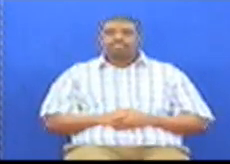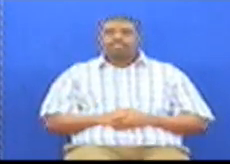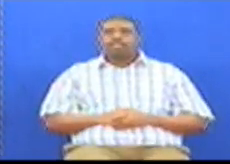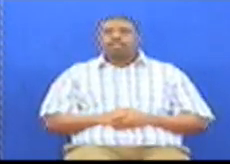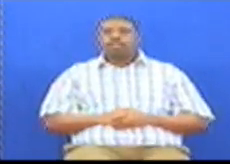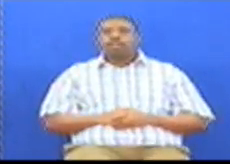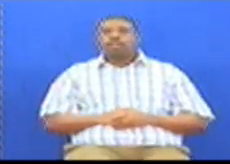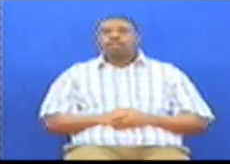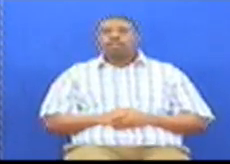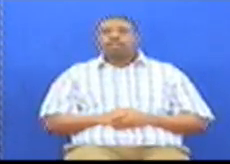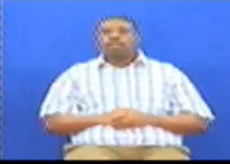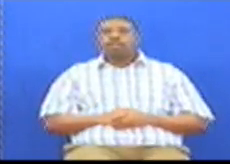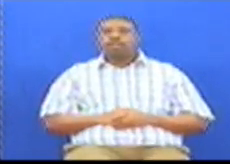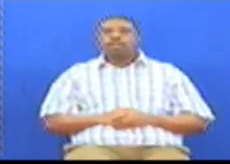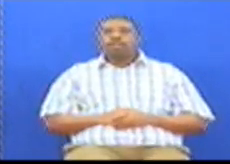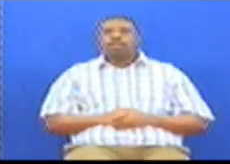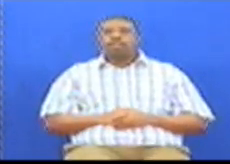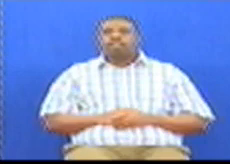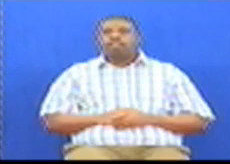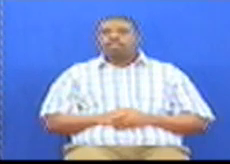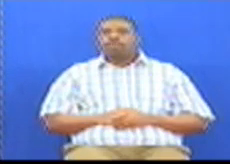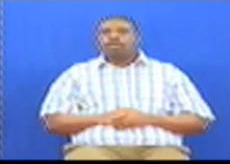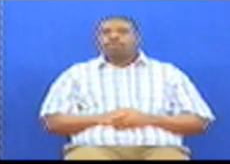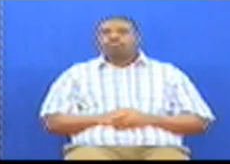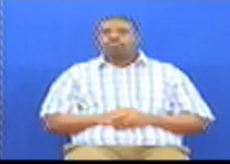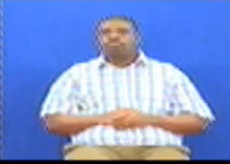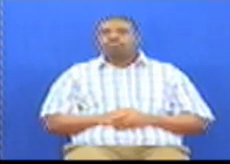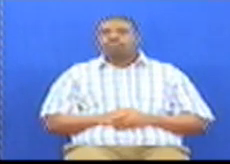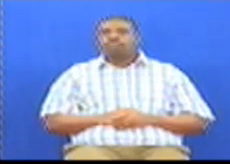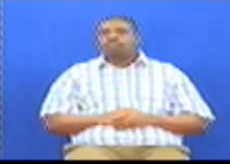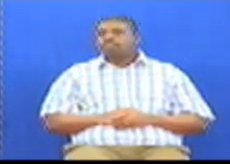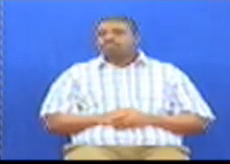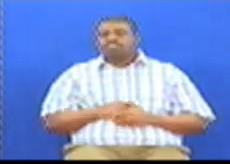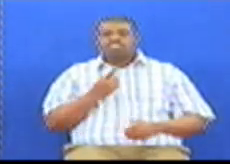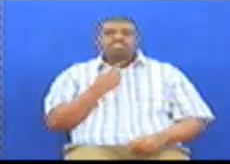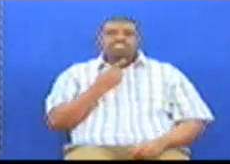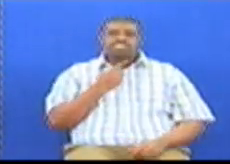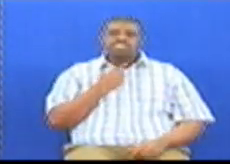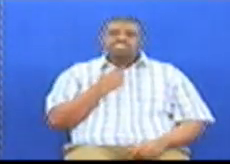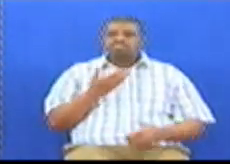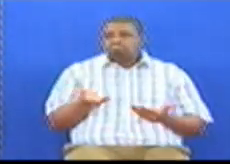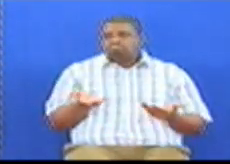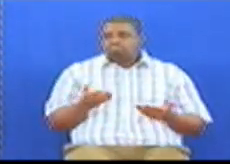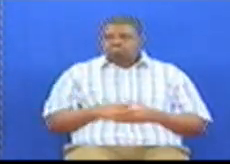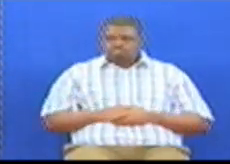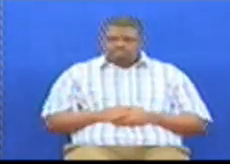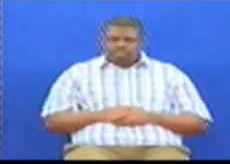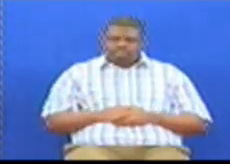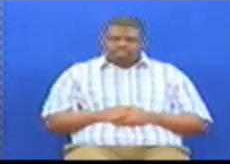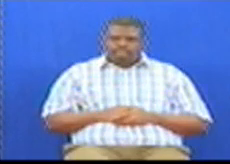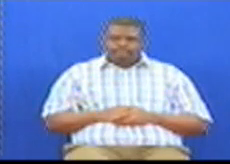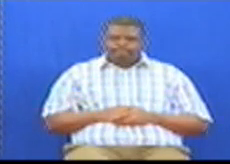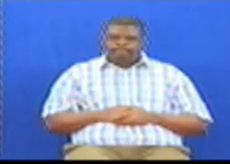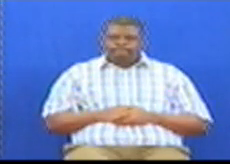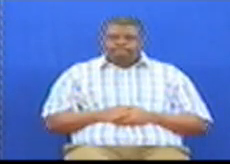eneo ambalo lina uzalishaji mkubwa sana mheshimiwa naibu spika, lakini ni eneo ambalo hata pikipiki haipitiki. Mheshimiwa waziri, uliniahidi